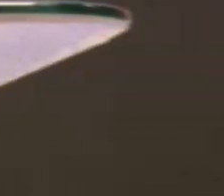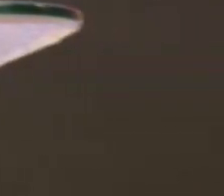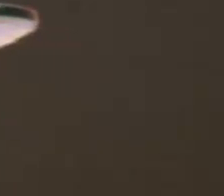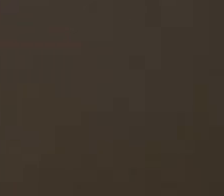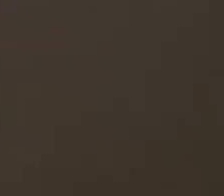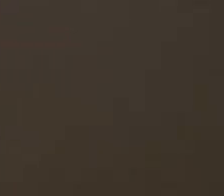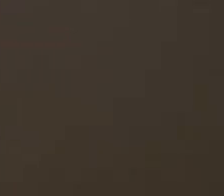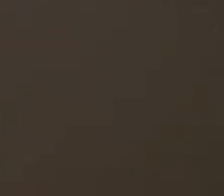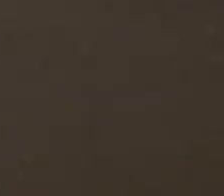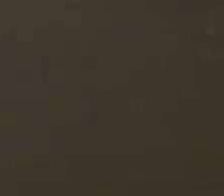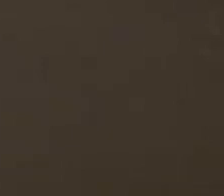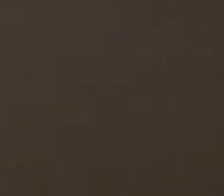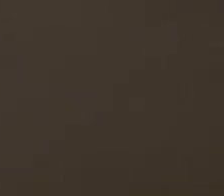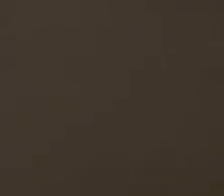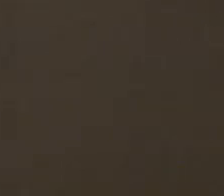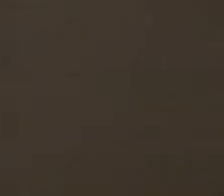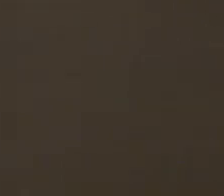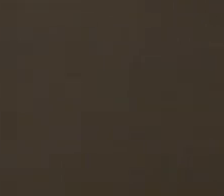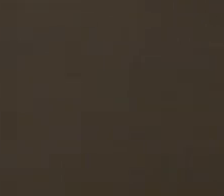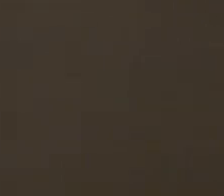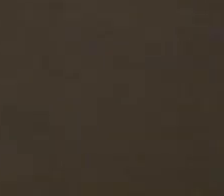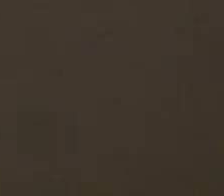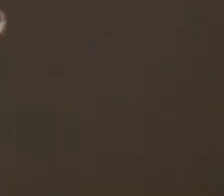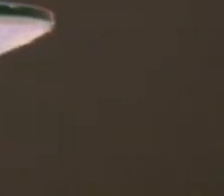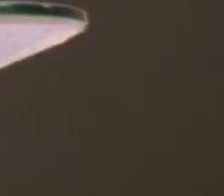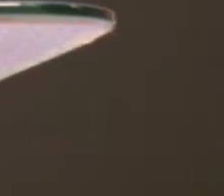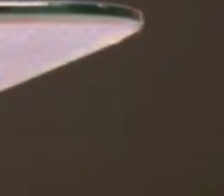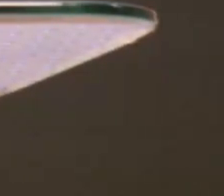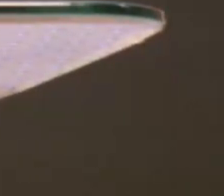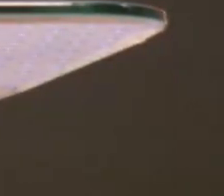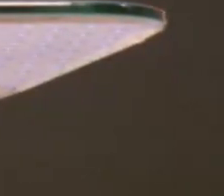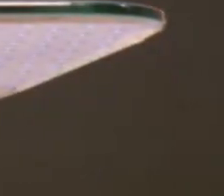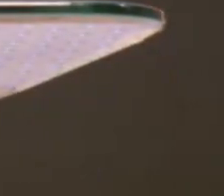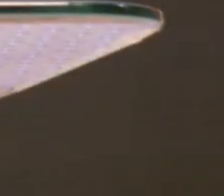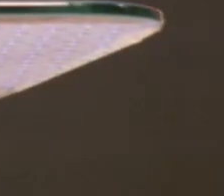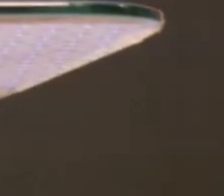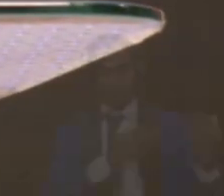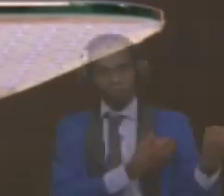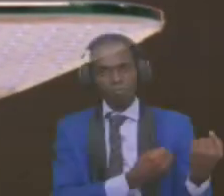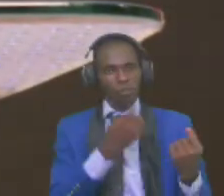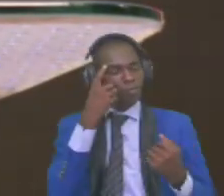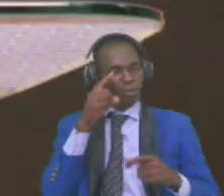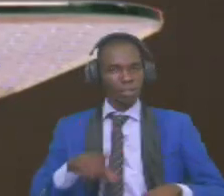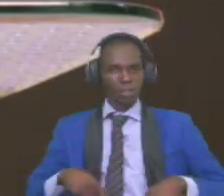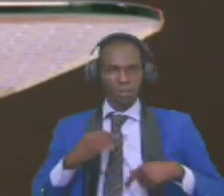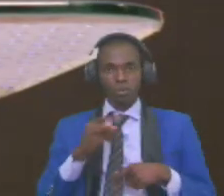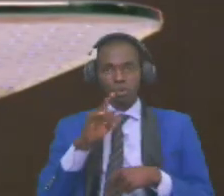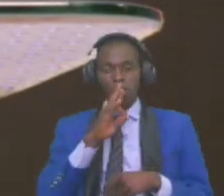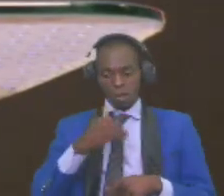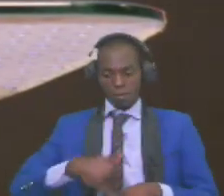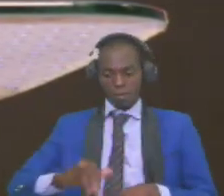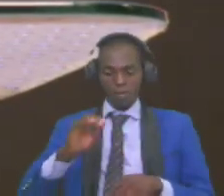une où il vous faut avoir oui un objectif pour la vie et le corail pour vivre vous êtes dans le